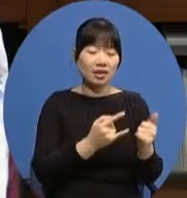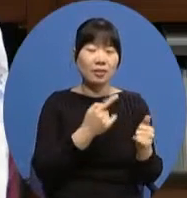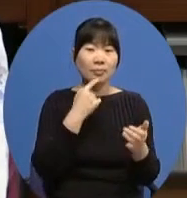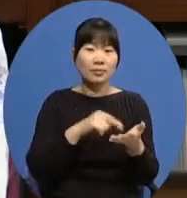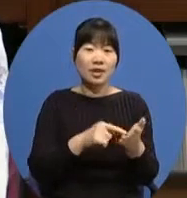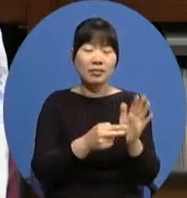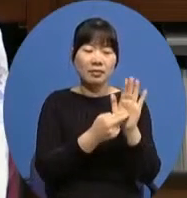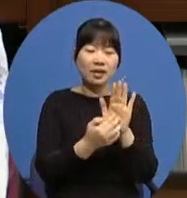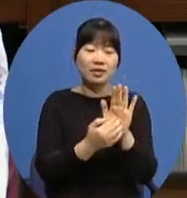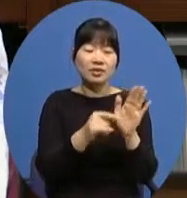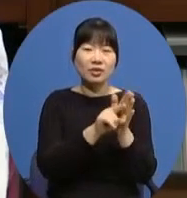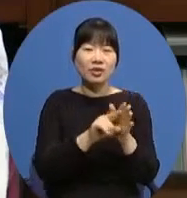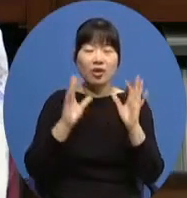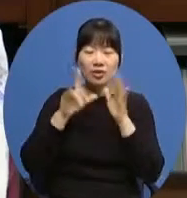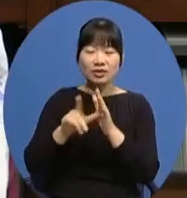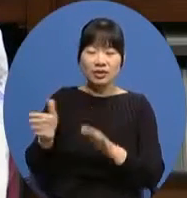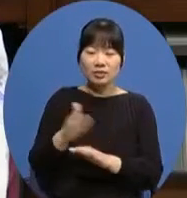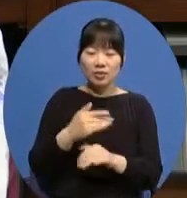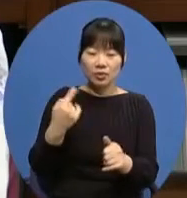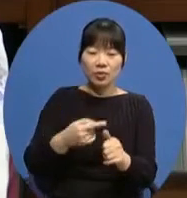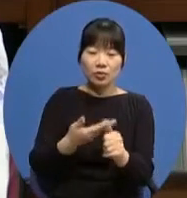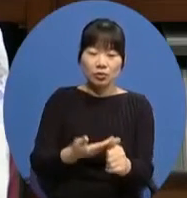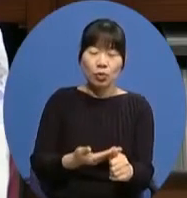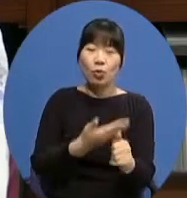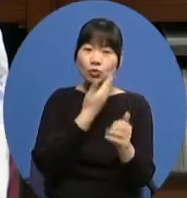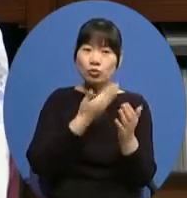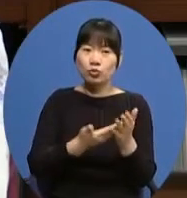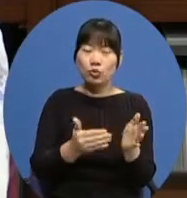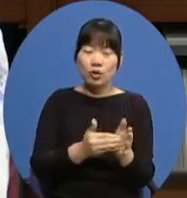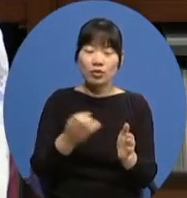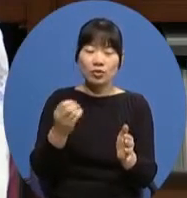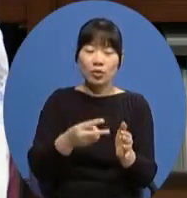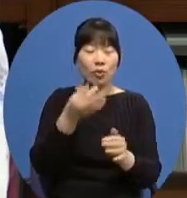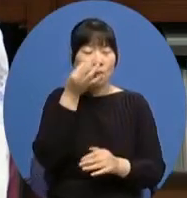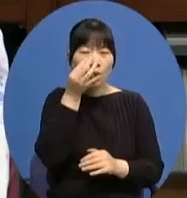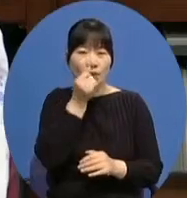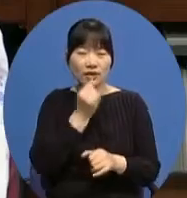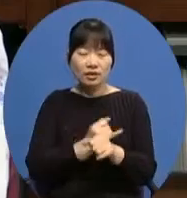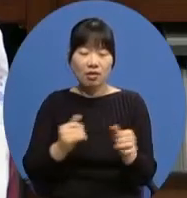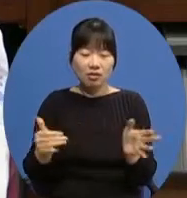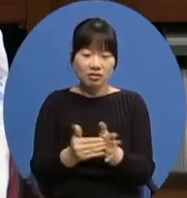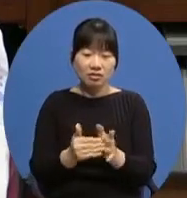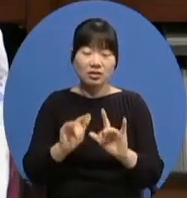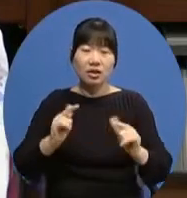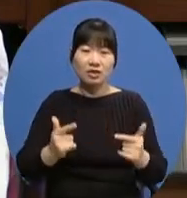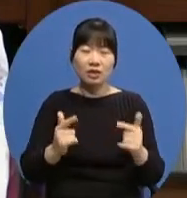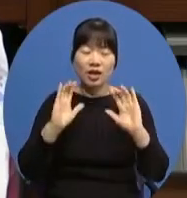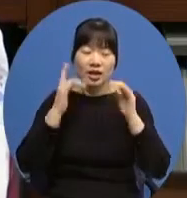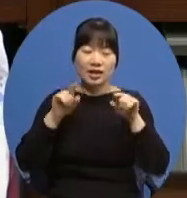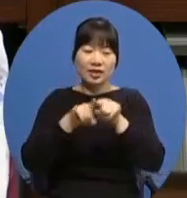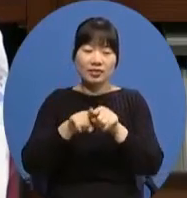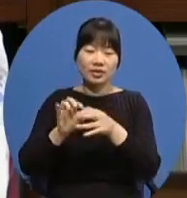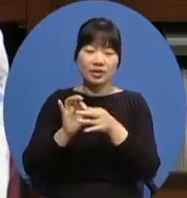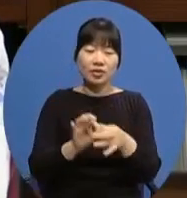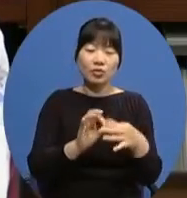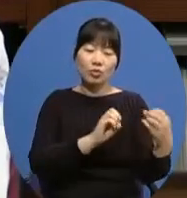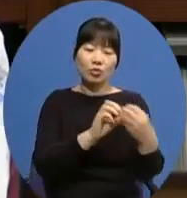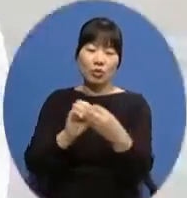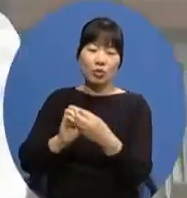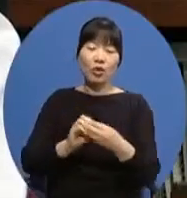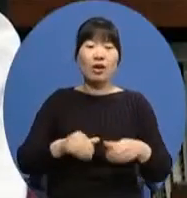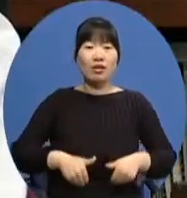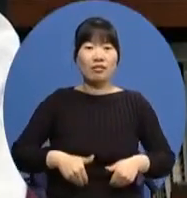줄수 있도록 어려서부터 교육하는 것이 중요하고요. 그리고 마냥 보여주는 것으로 끝나는 것이 아니라 아이하고 끊임없이 대화를 하는